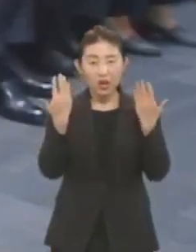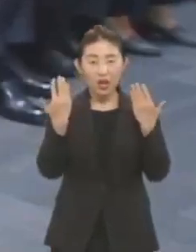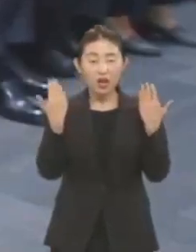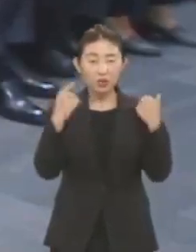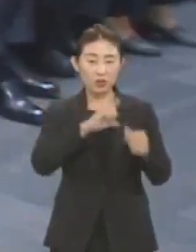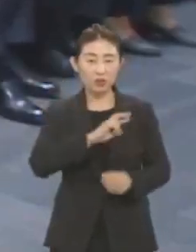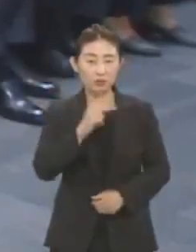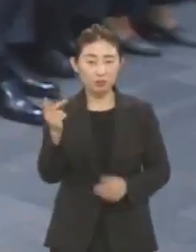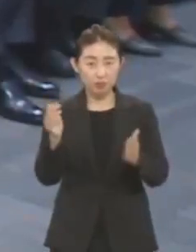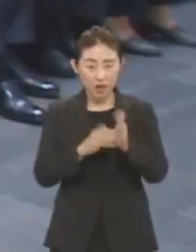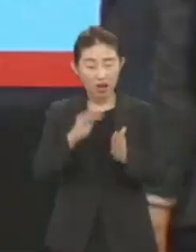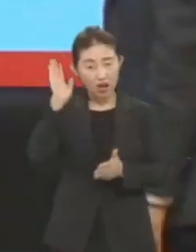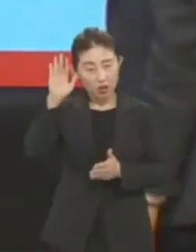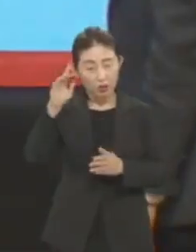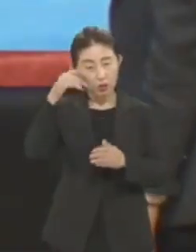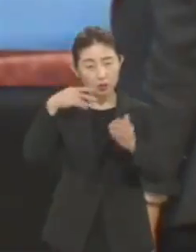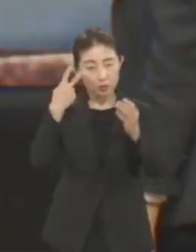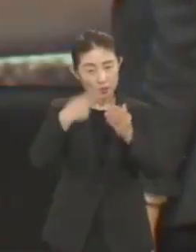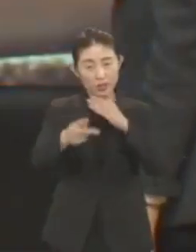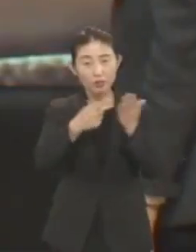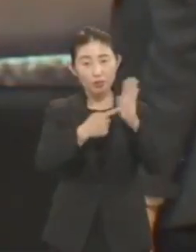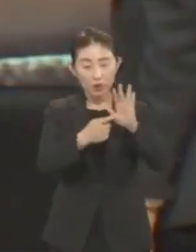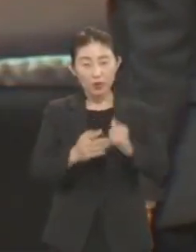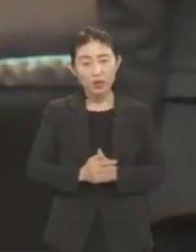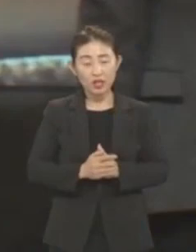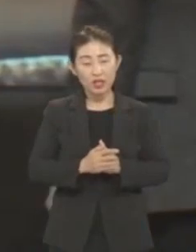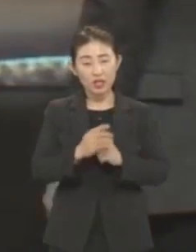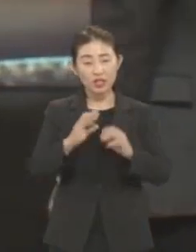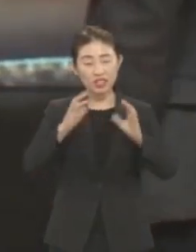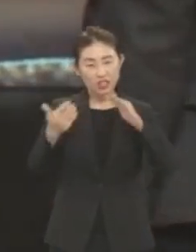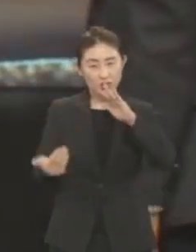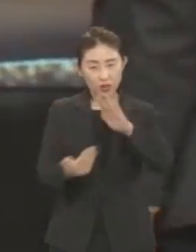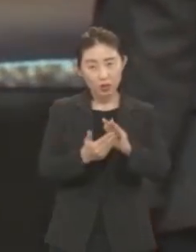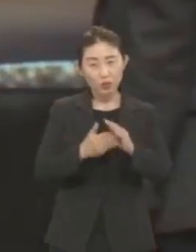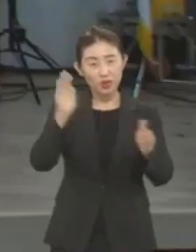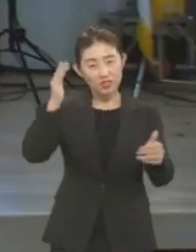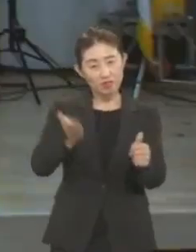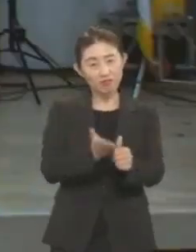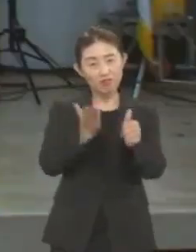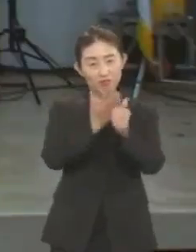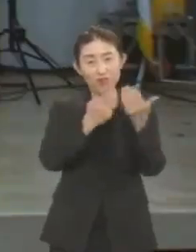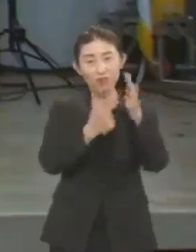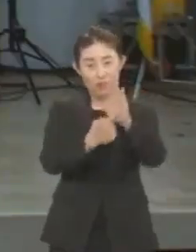선포하고 국내를 넘어 세계 최고의 인재를 배출하겠다 강조했습니다